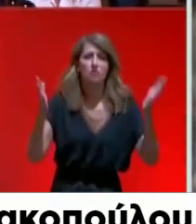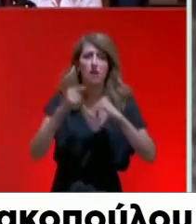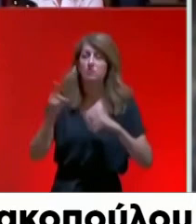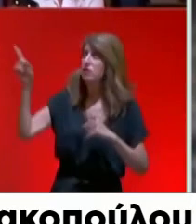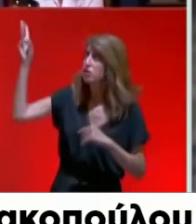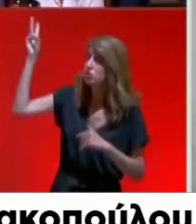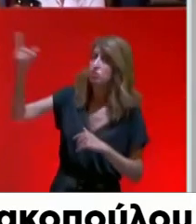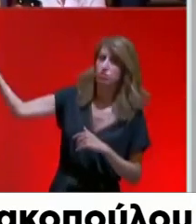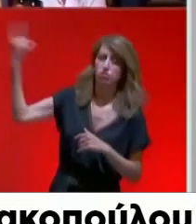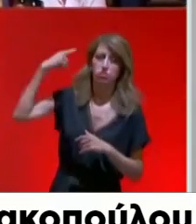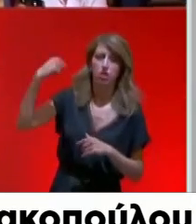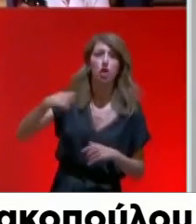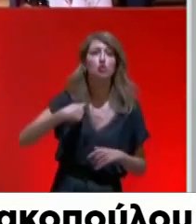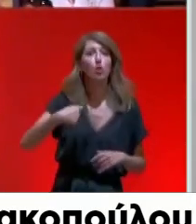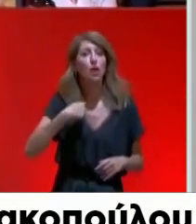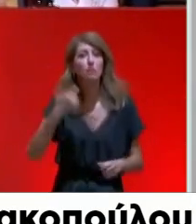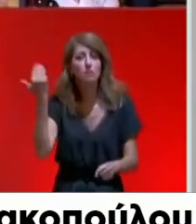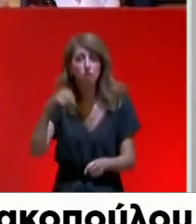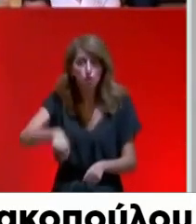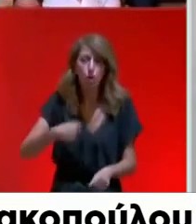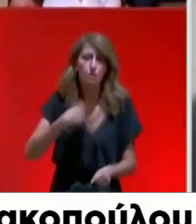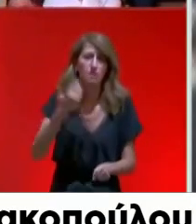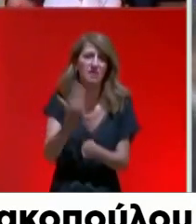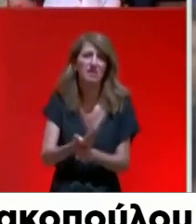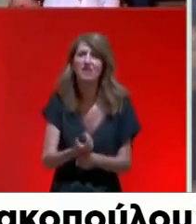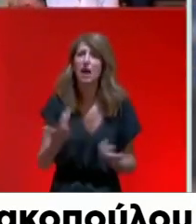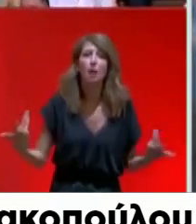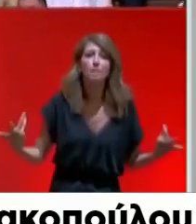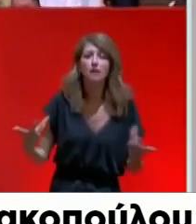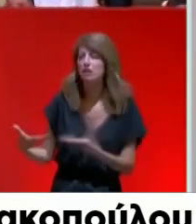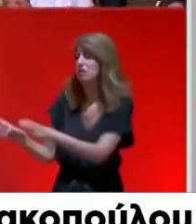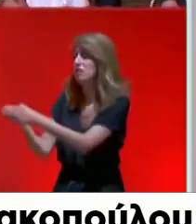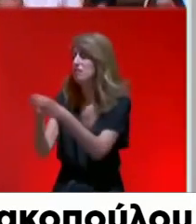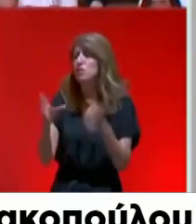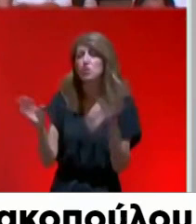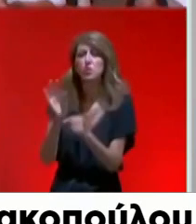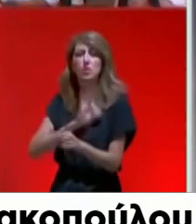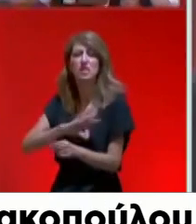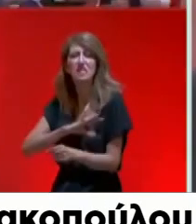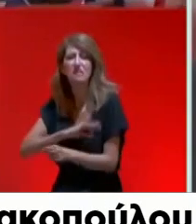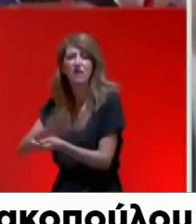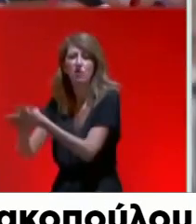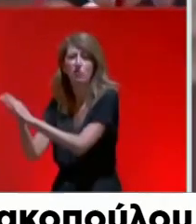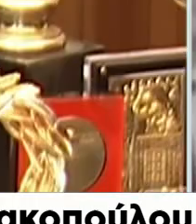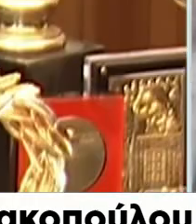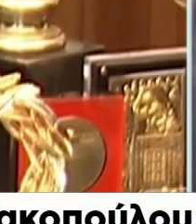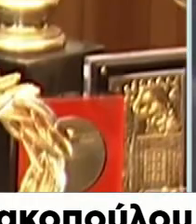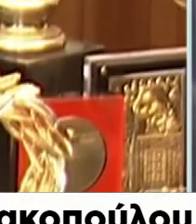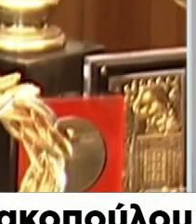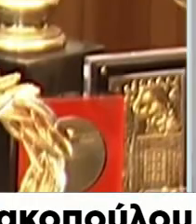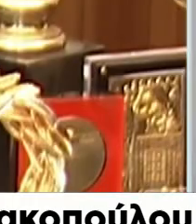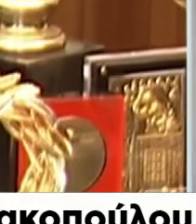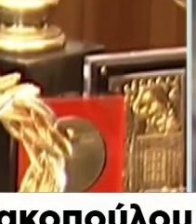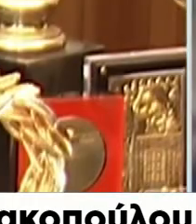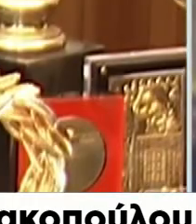μάλιστα, τόσο πιο σημαντική θα είναι και η συλλογική αυτή δημοκρατική διαδικασία. Μισό λεπτό να σας διακόψω για 1 λεπτό να ακούσουμε